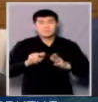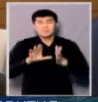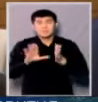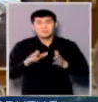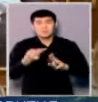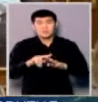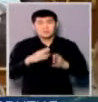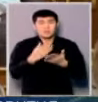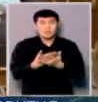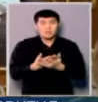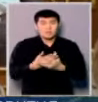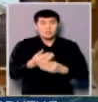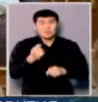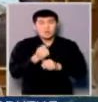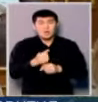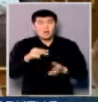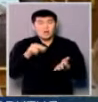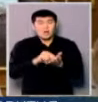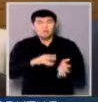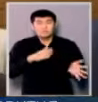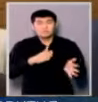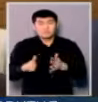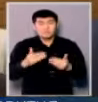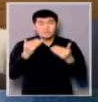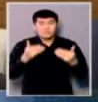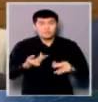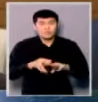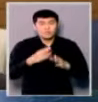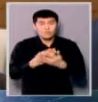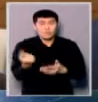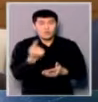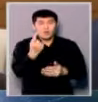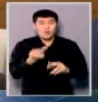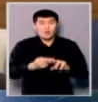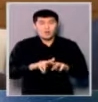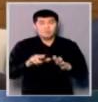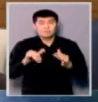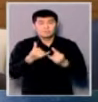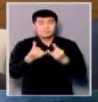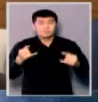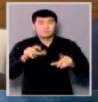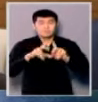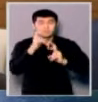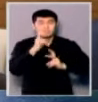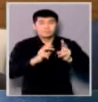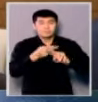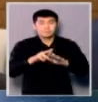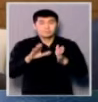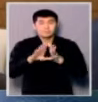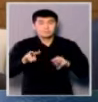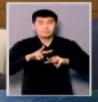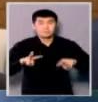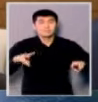электроэнергетики является действующее тарифное регулирование. На сегодняшний день для одной и той же электростанции тарифы на электроэнергию устанавливаются